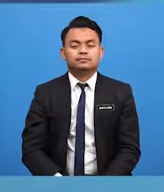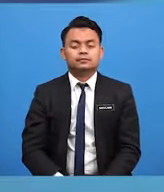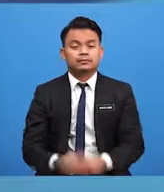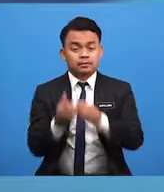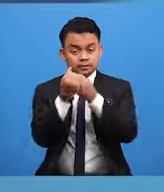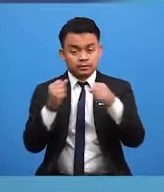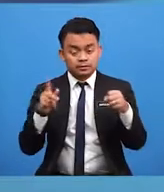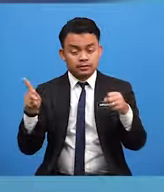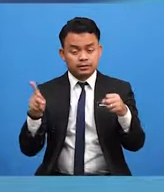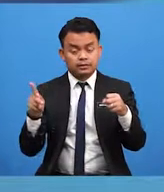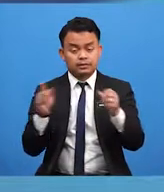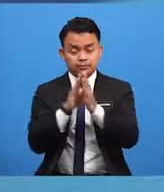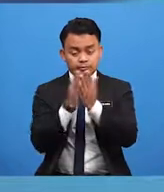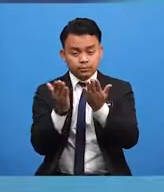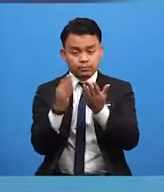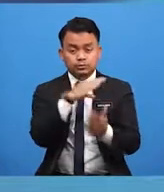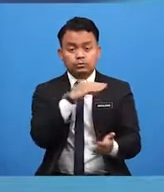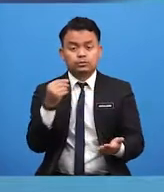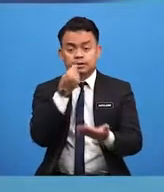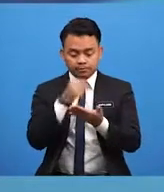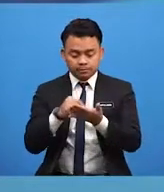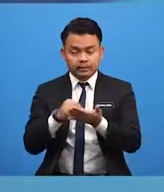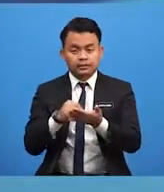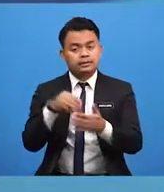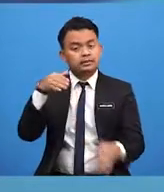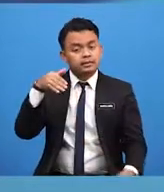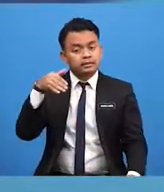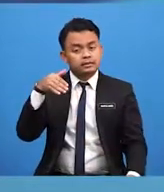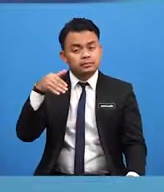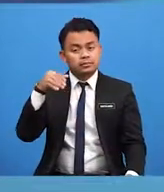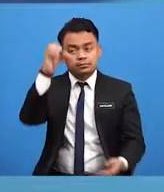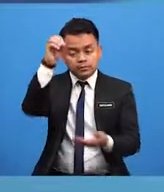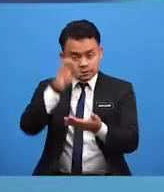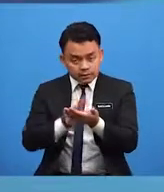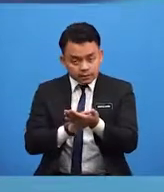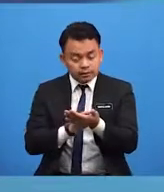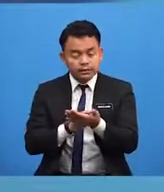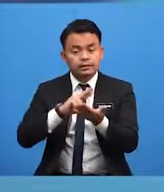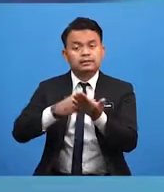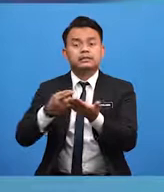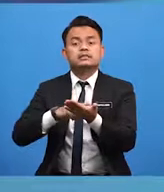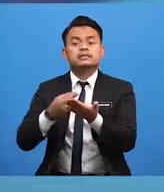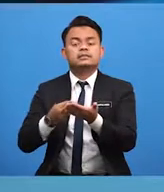Sediakan buku catatan dan pen sebelum menyalin resepi stok ayam.